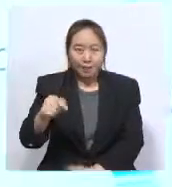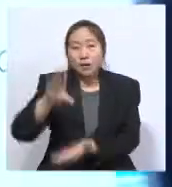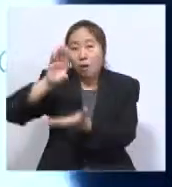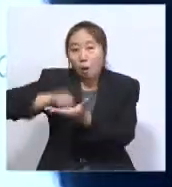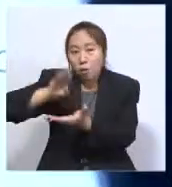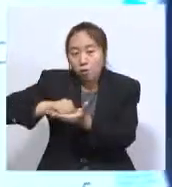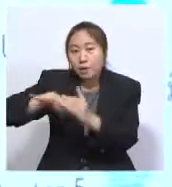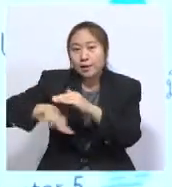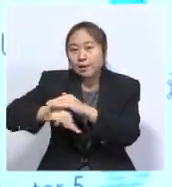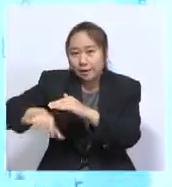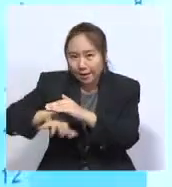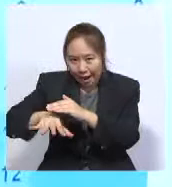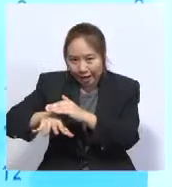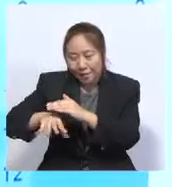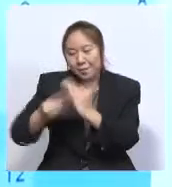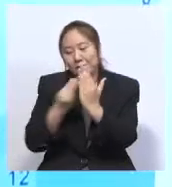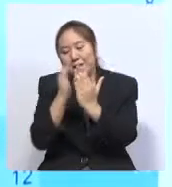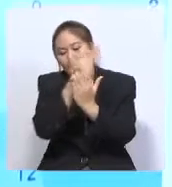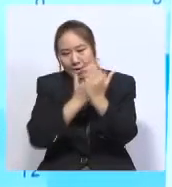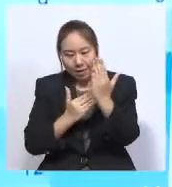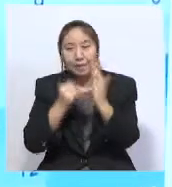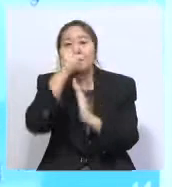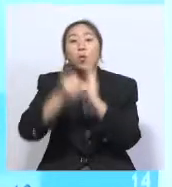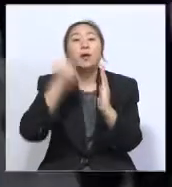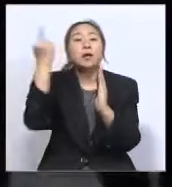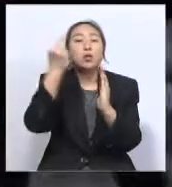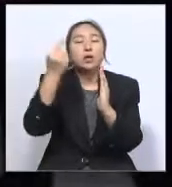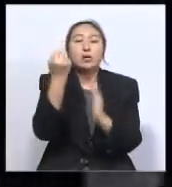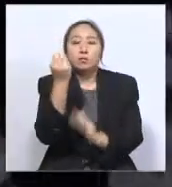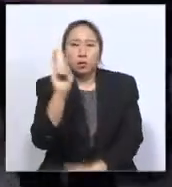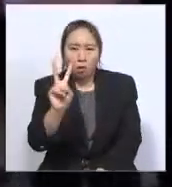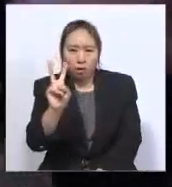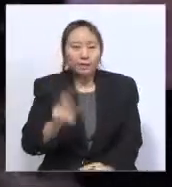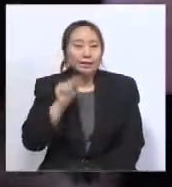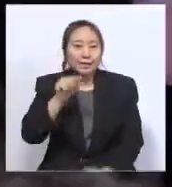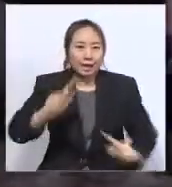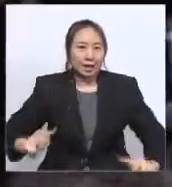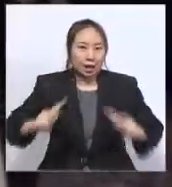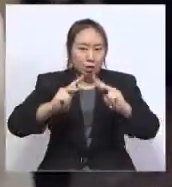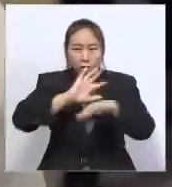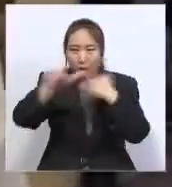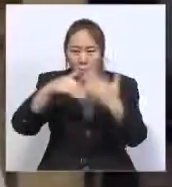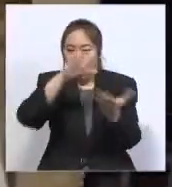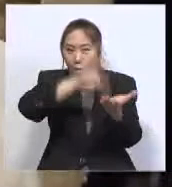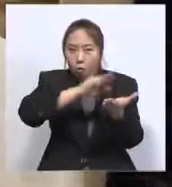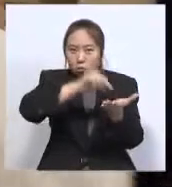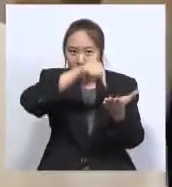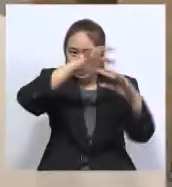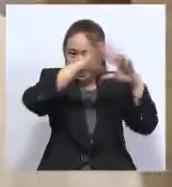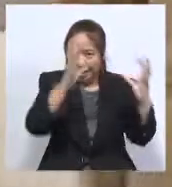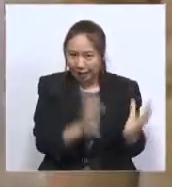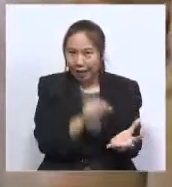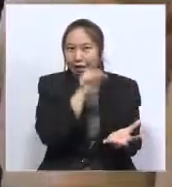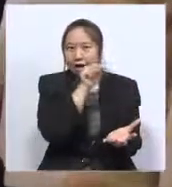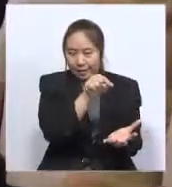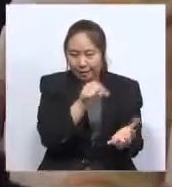อมูลไปยังจังหวัดท่องเที่ยว12เมืองต้องห้ามพลาดและเตรียมสั่งการให้ทุกกระทรวงใช้ Big Data Analytics เพื่อเป็นข้อ